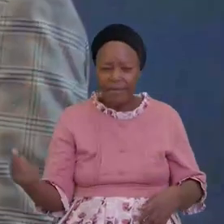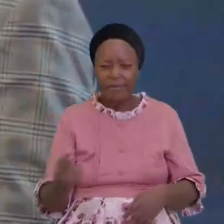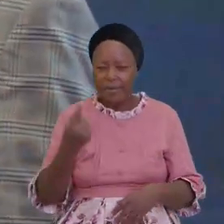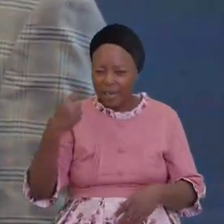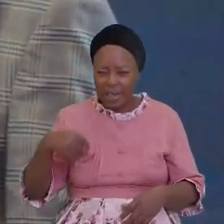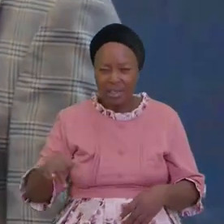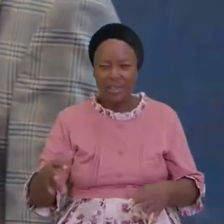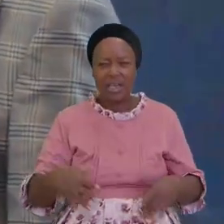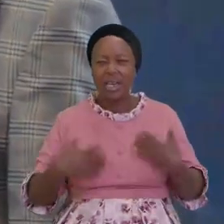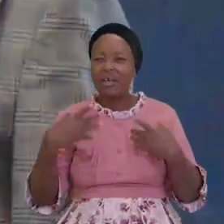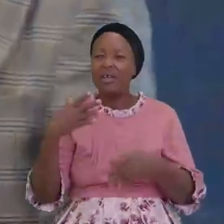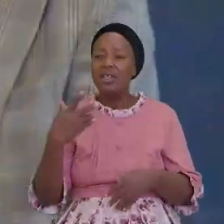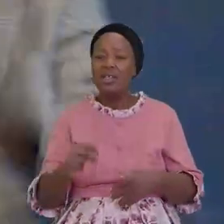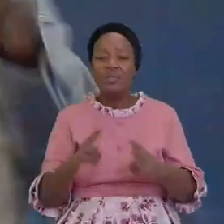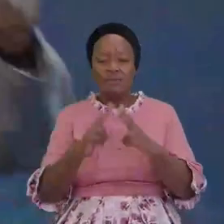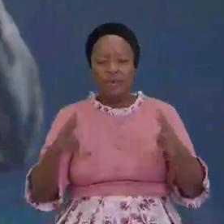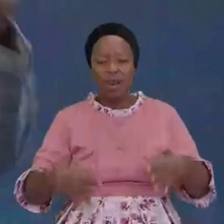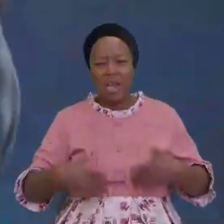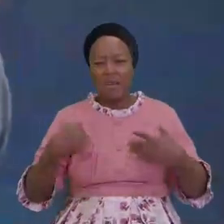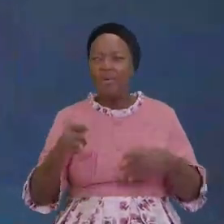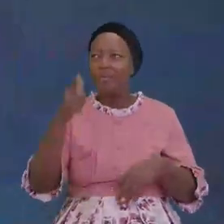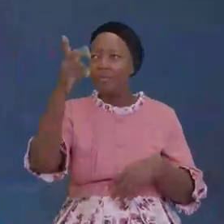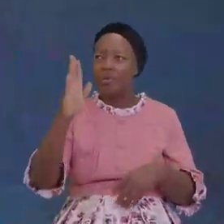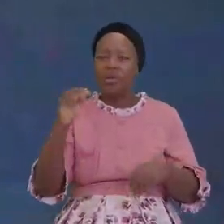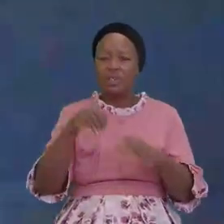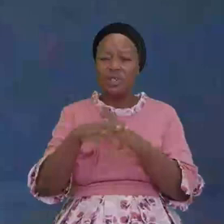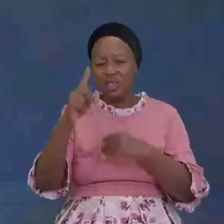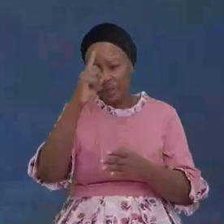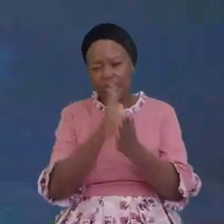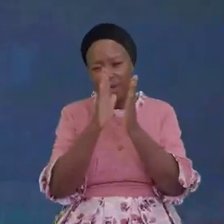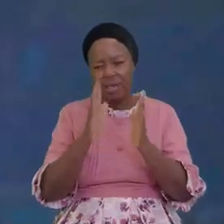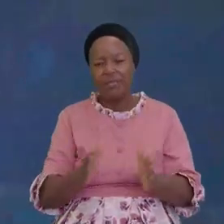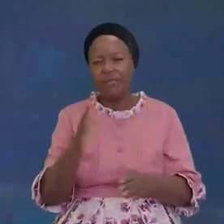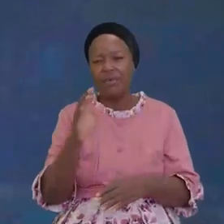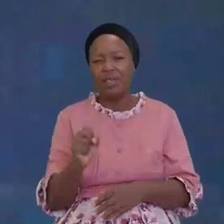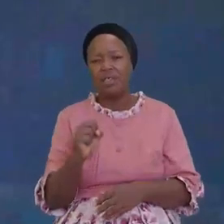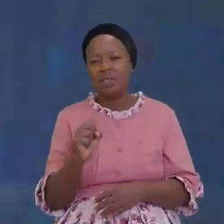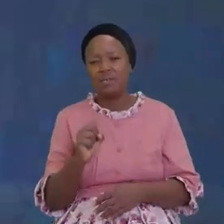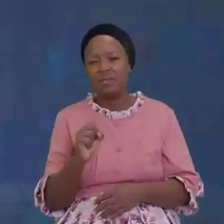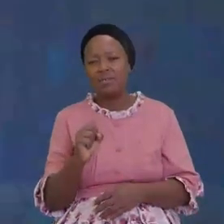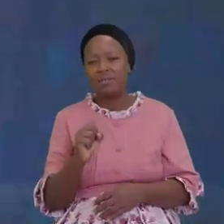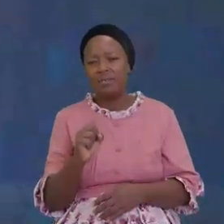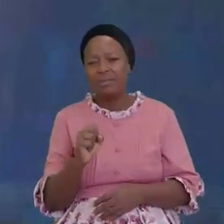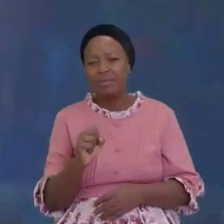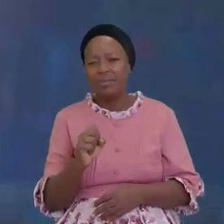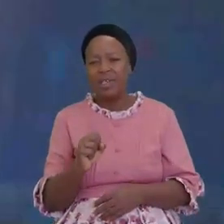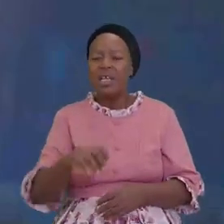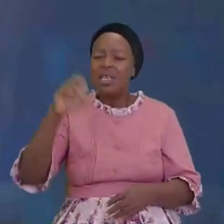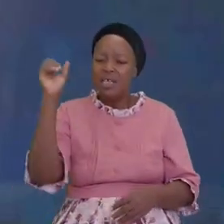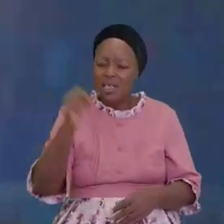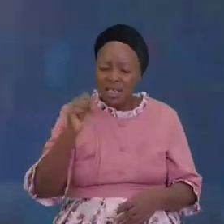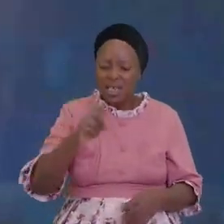éternelle. La vie qui dure pour toujours. La vie de Dieu dans le